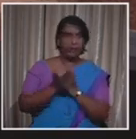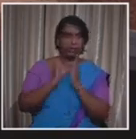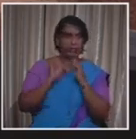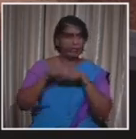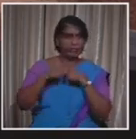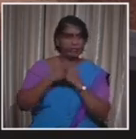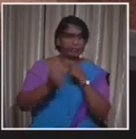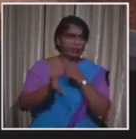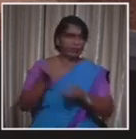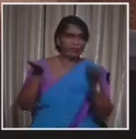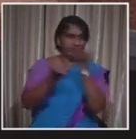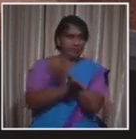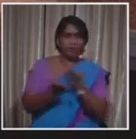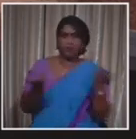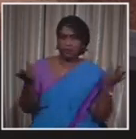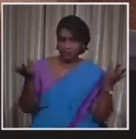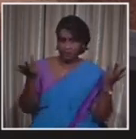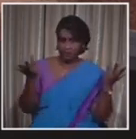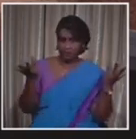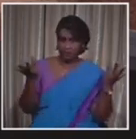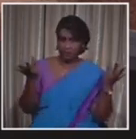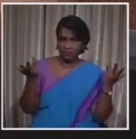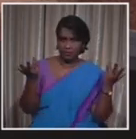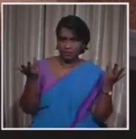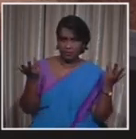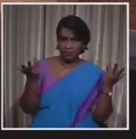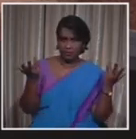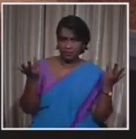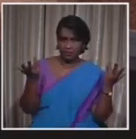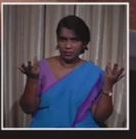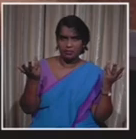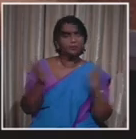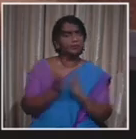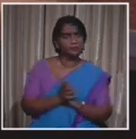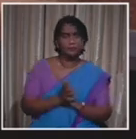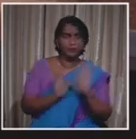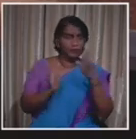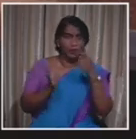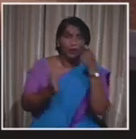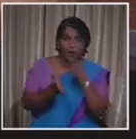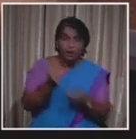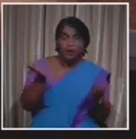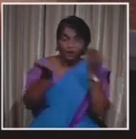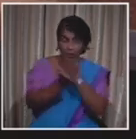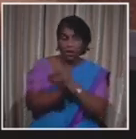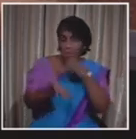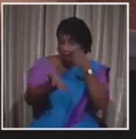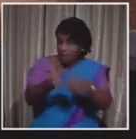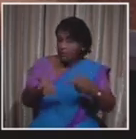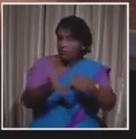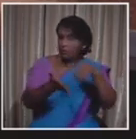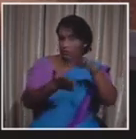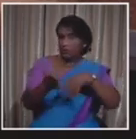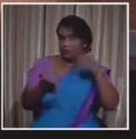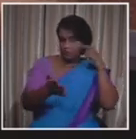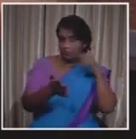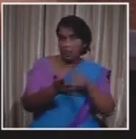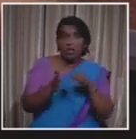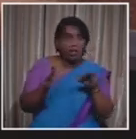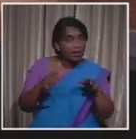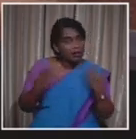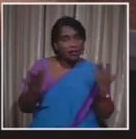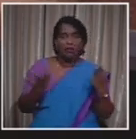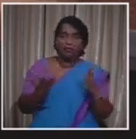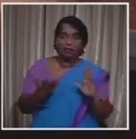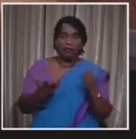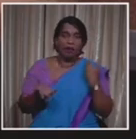ගිවිසුමක් අසං කළ නැහැ කියලා. නැ ඔව් හරි අසං කරපු ගිවිසුම ගැන මම අහුවේ. හොඳේ. ඒක නැත්නම් මම